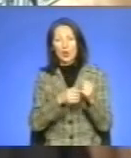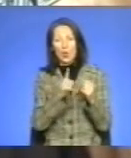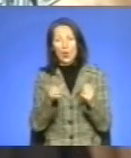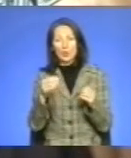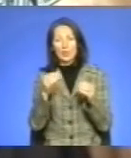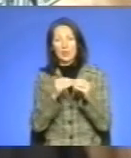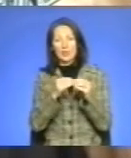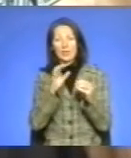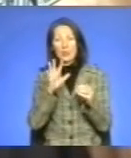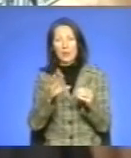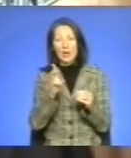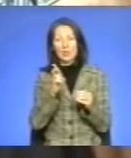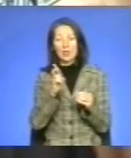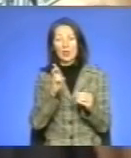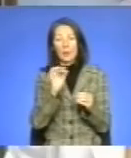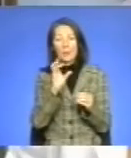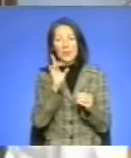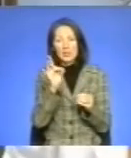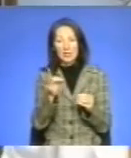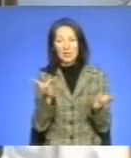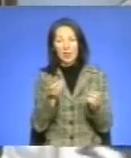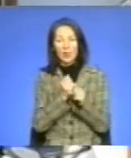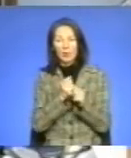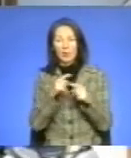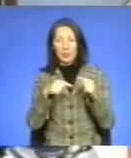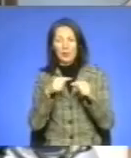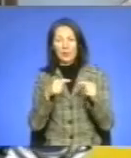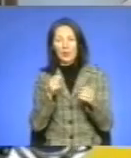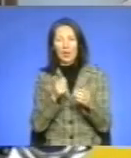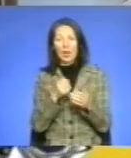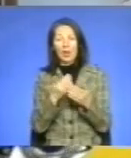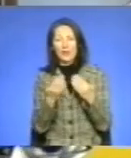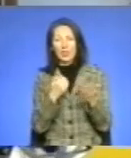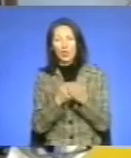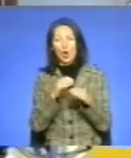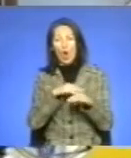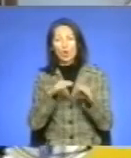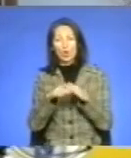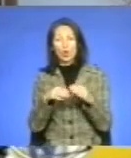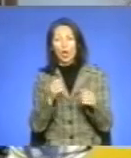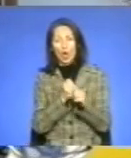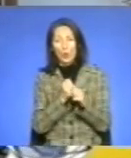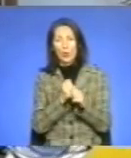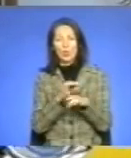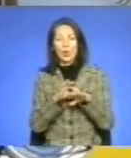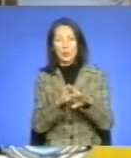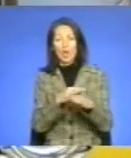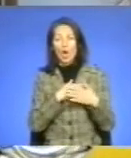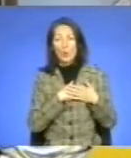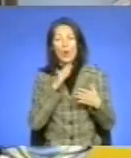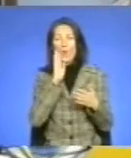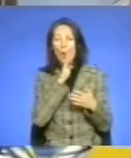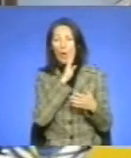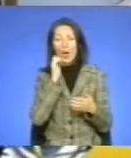5-10 бусинок треба переплітання робити. Взагалі до ручної роботи нам привела любов мама,